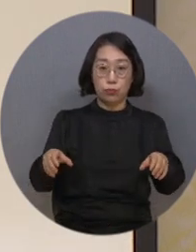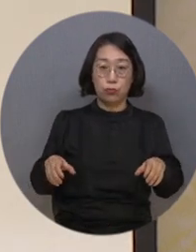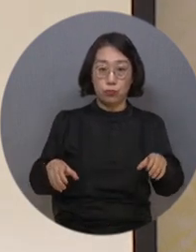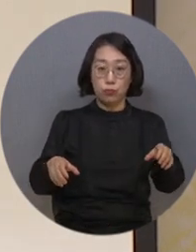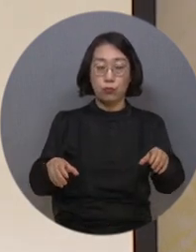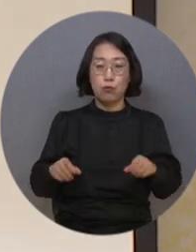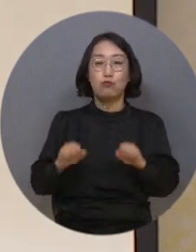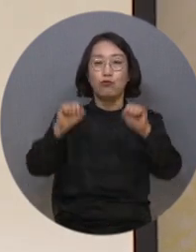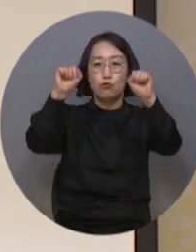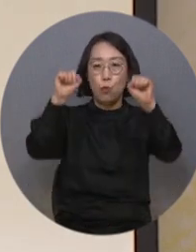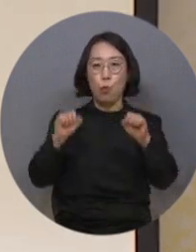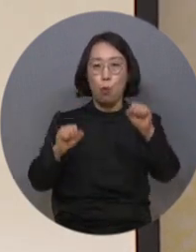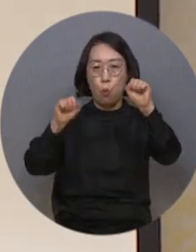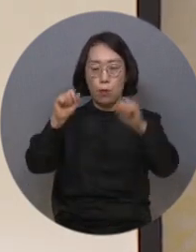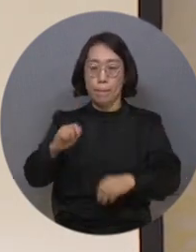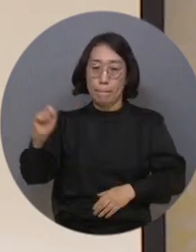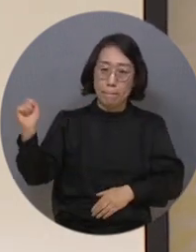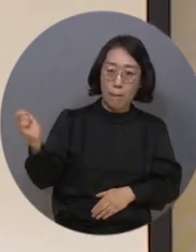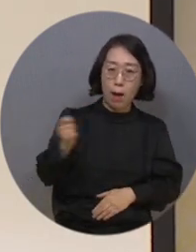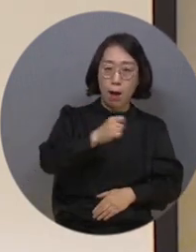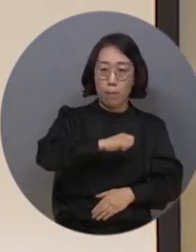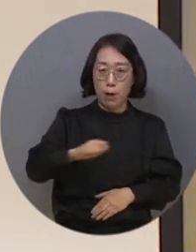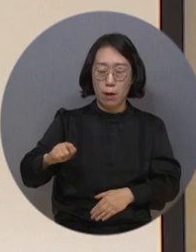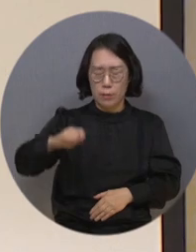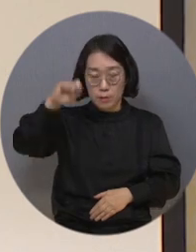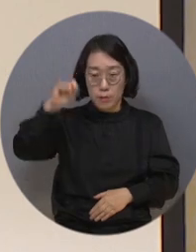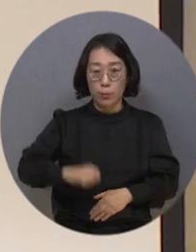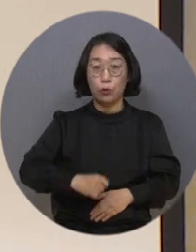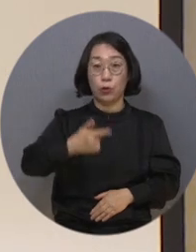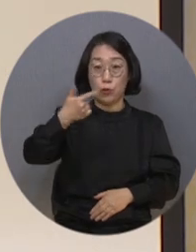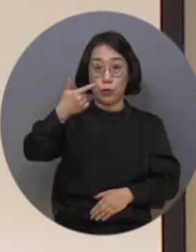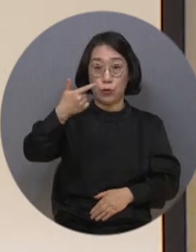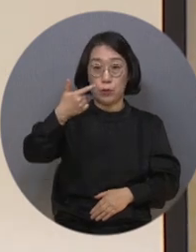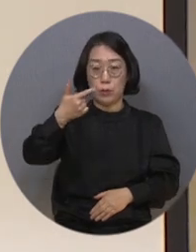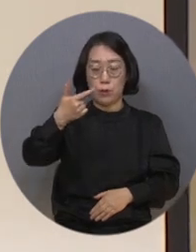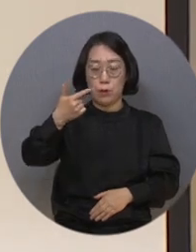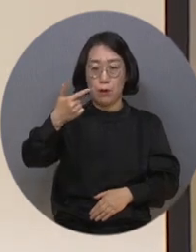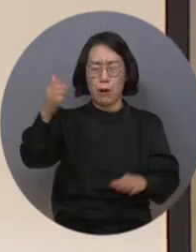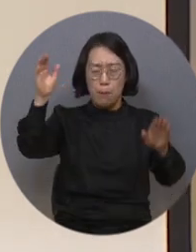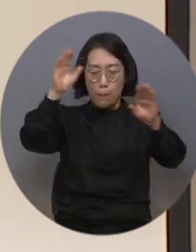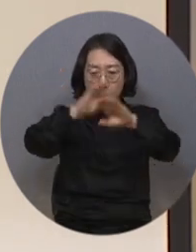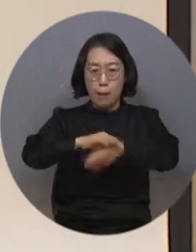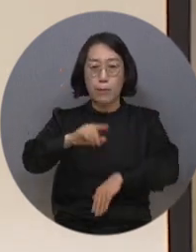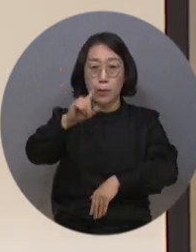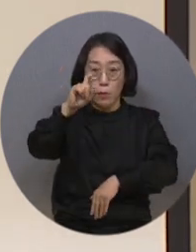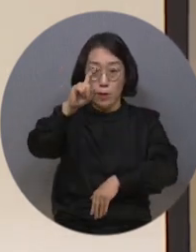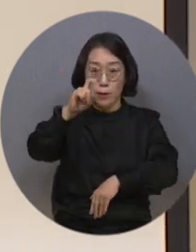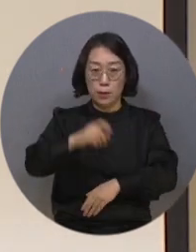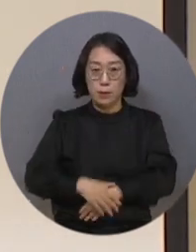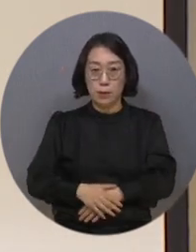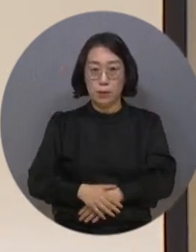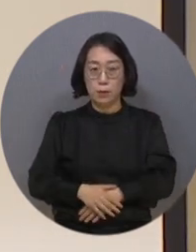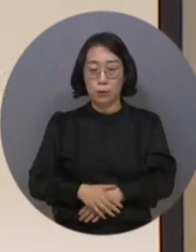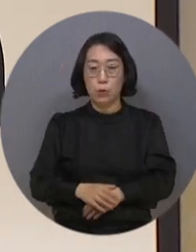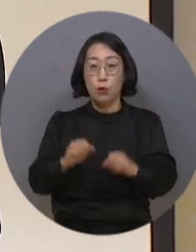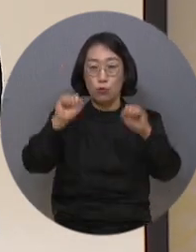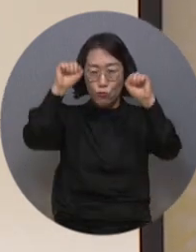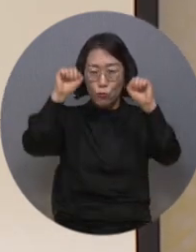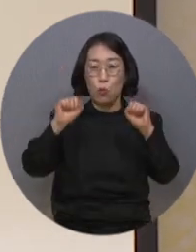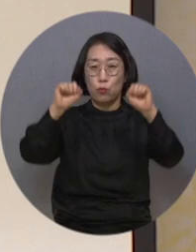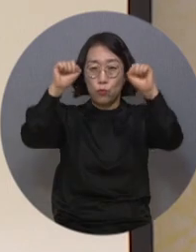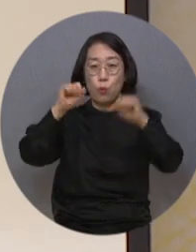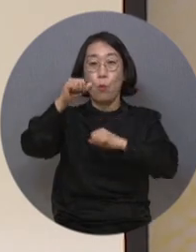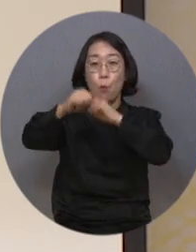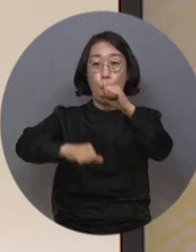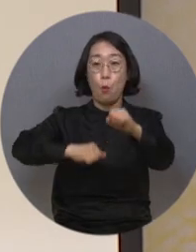됐습니다. 새벽 6시부터 일어나가지고 저녁 11시까지 저 운동을 5년 동안